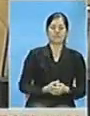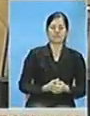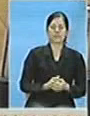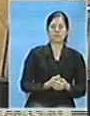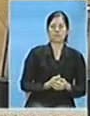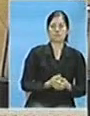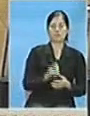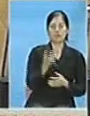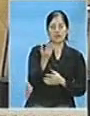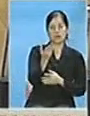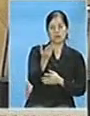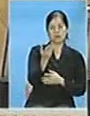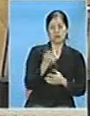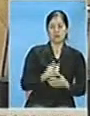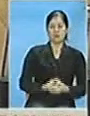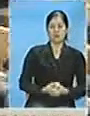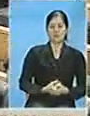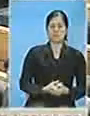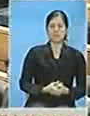เชิญนะท่านนะ